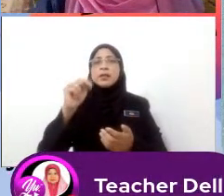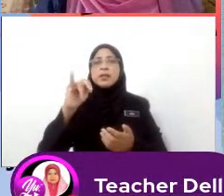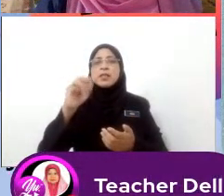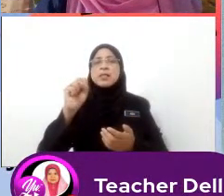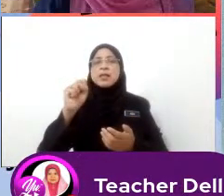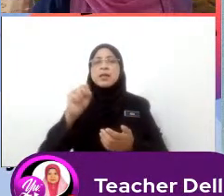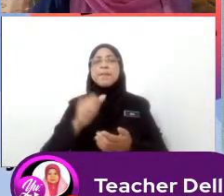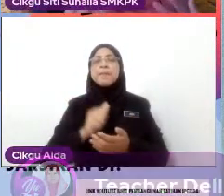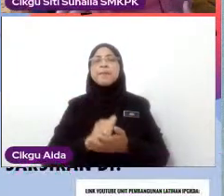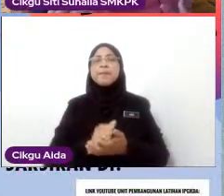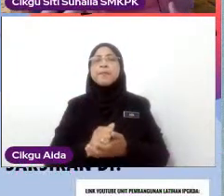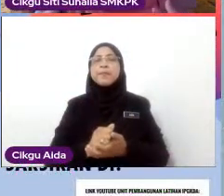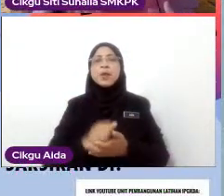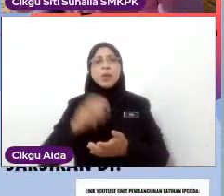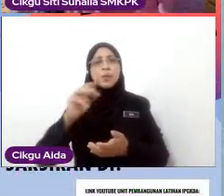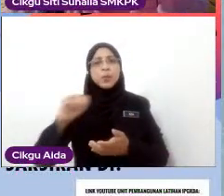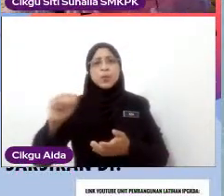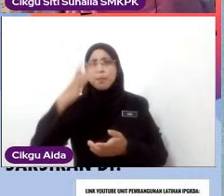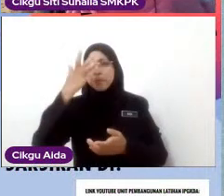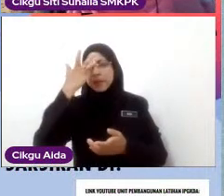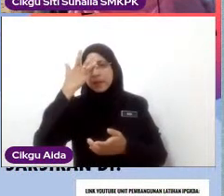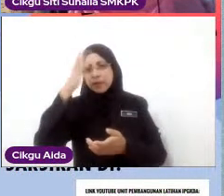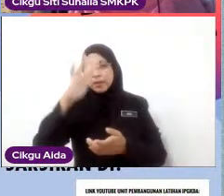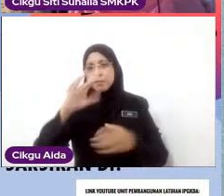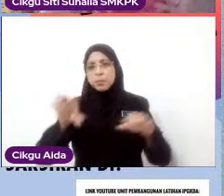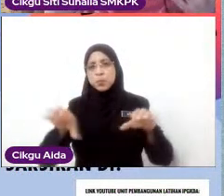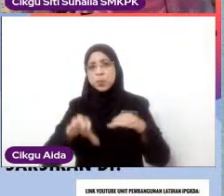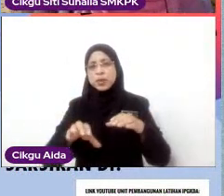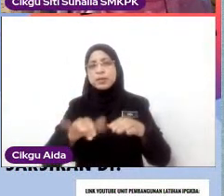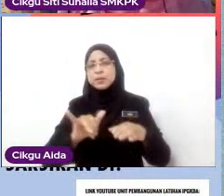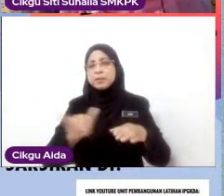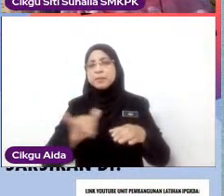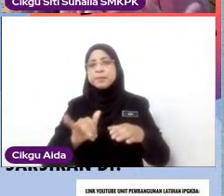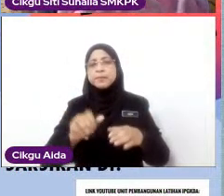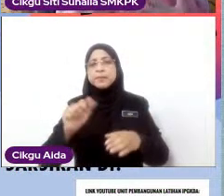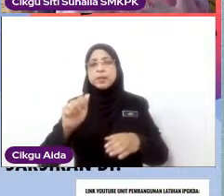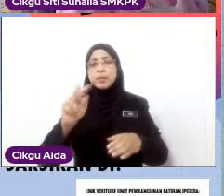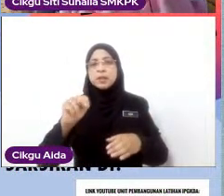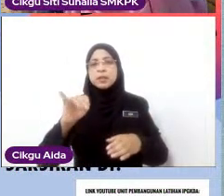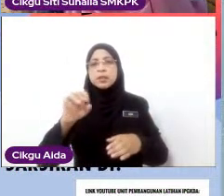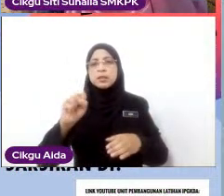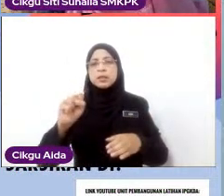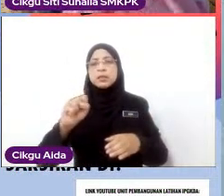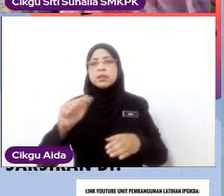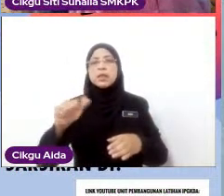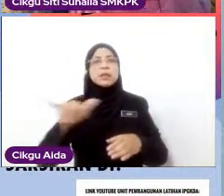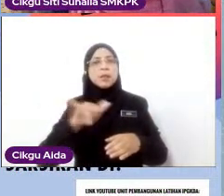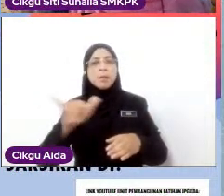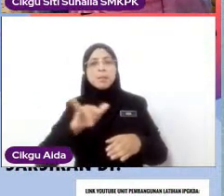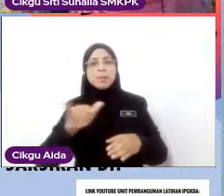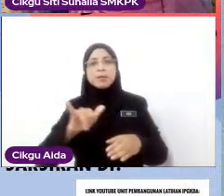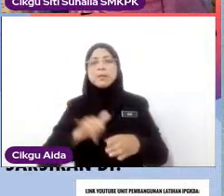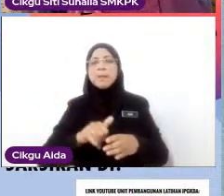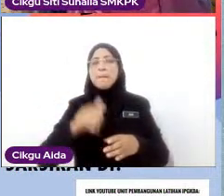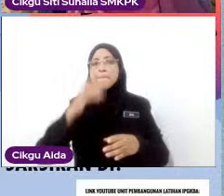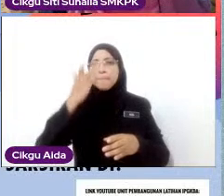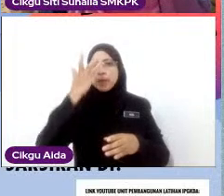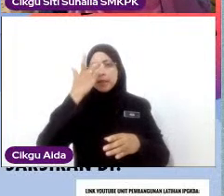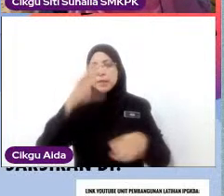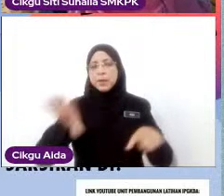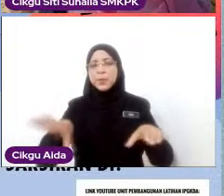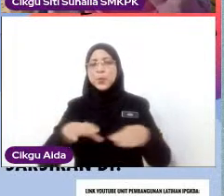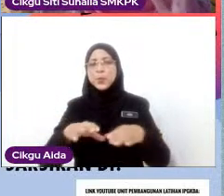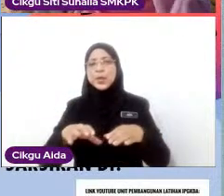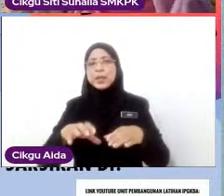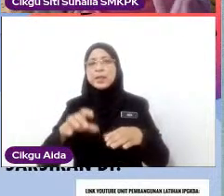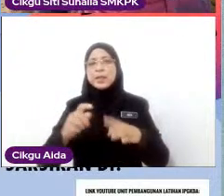mudah. Cikgu Karim tu yang paling selalu cap mural kat sekolah tu. Ni Anissa ni lah pun sama juga. Ni adalah murid kami. Tapi